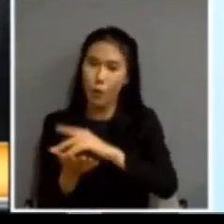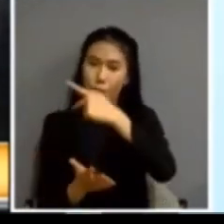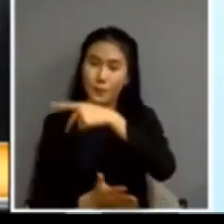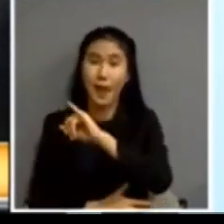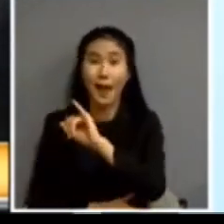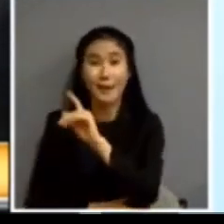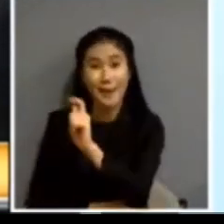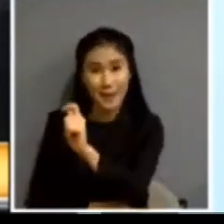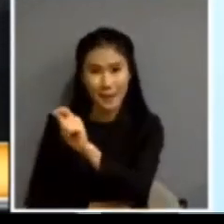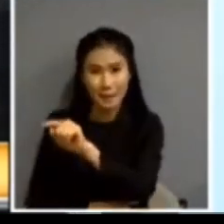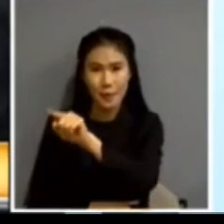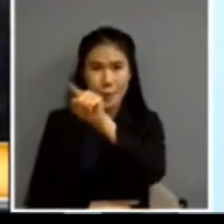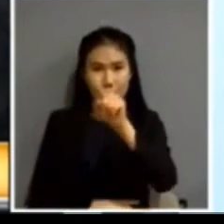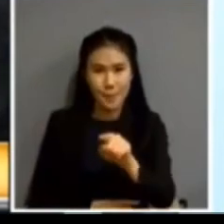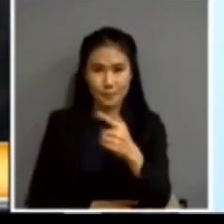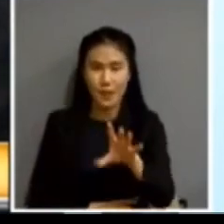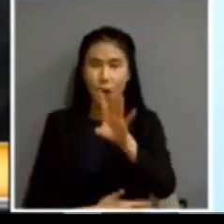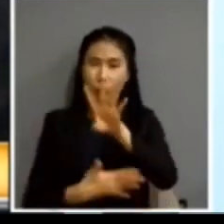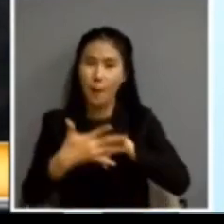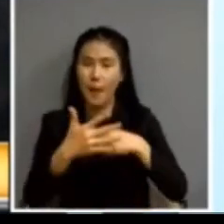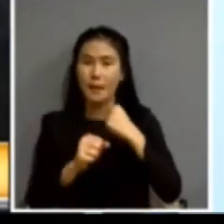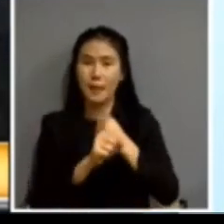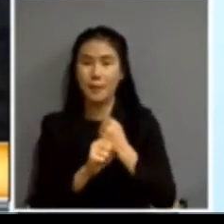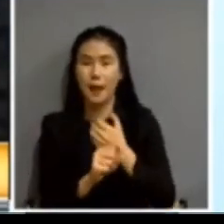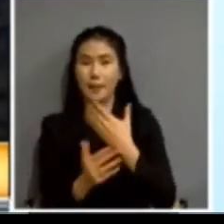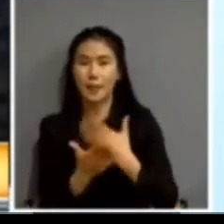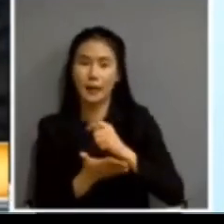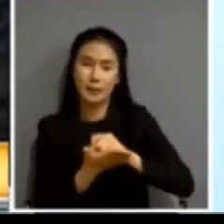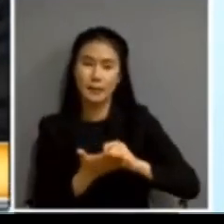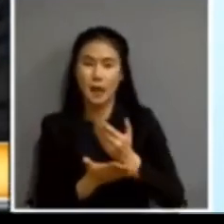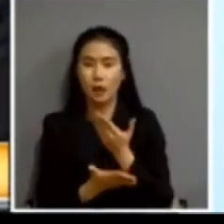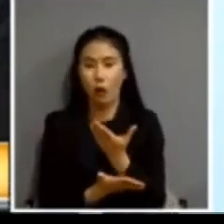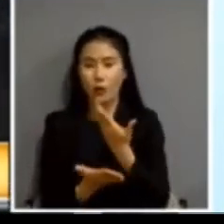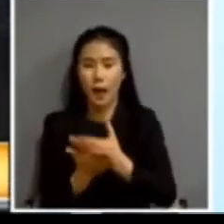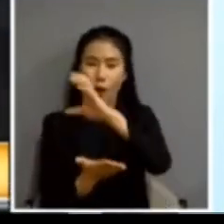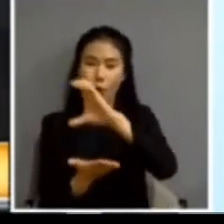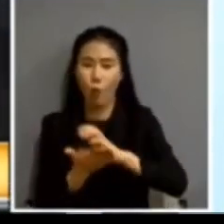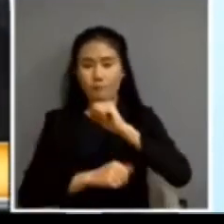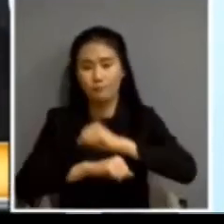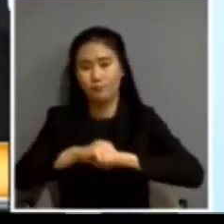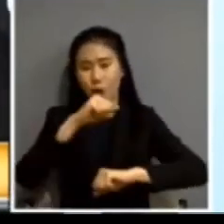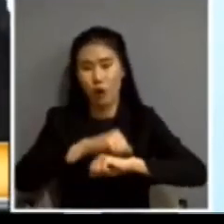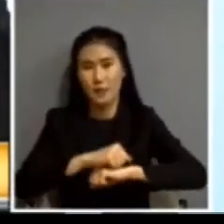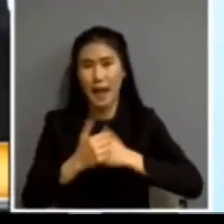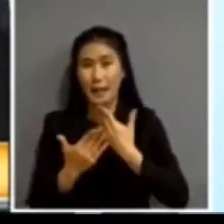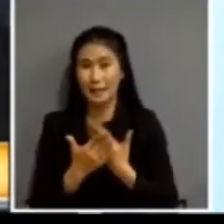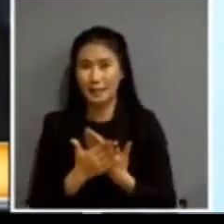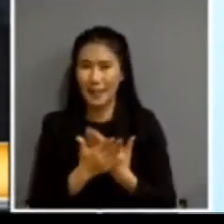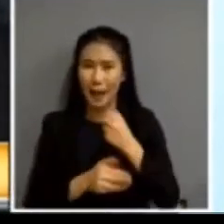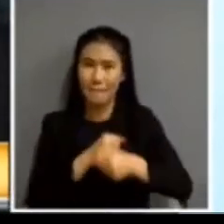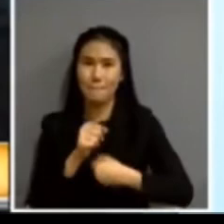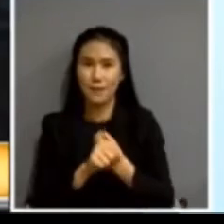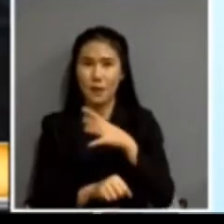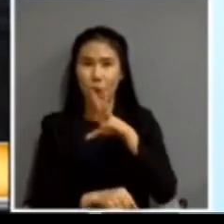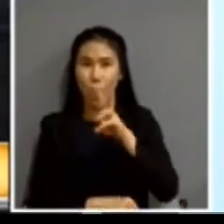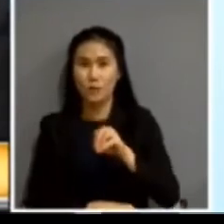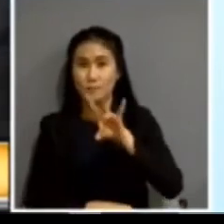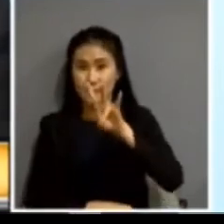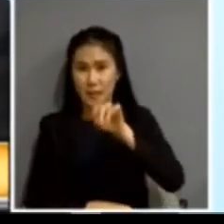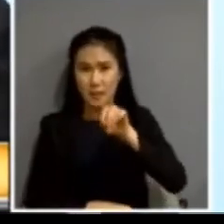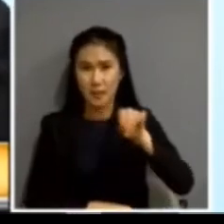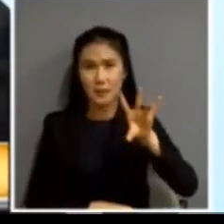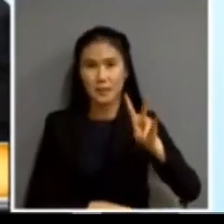ลังจากนั้นก็จะดำเนินการขอเงินงบประมาณในการก่อสร้างช่วงปี67ถึงปี